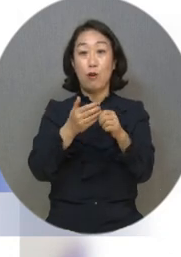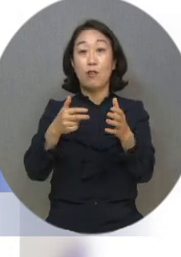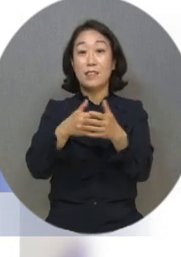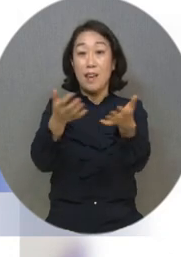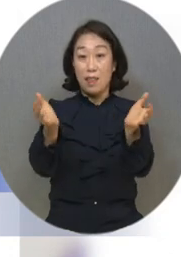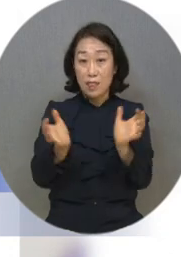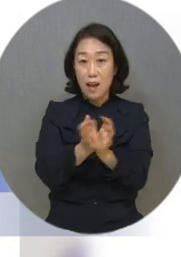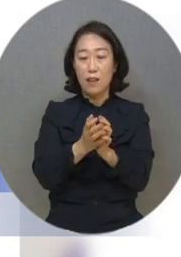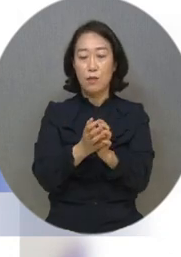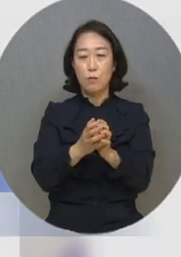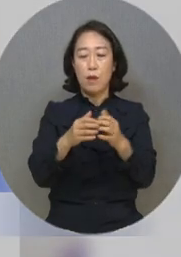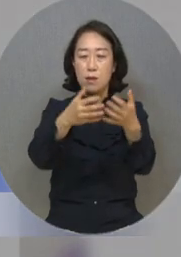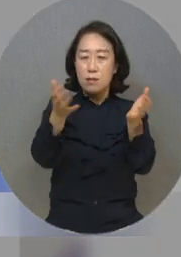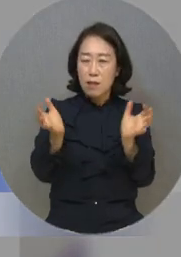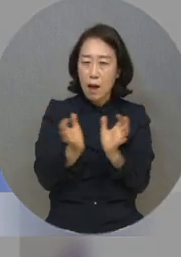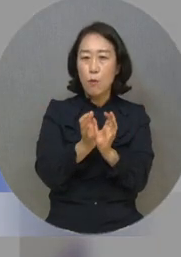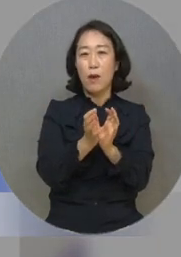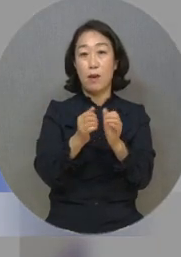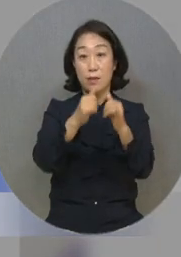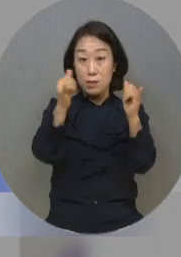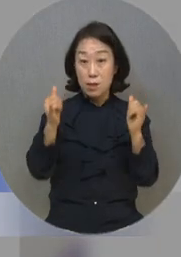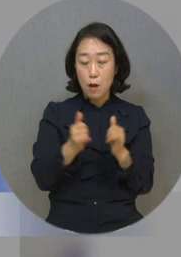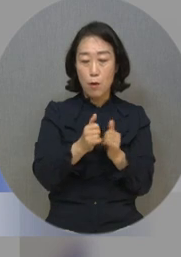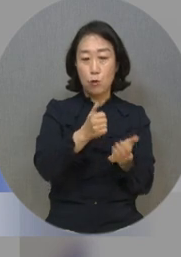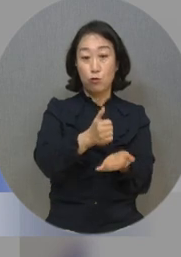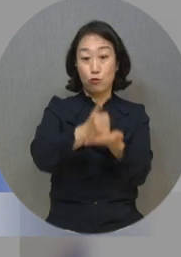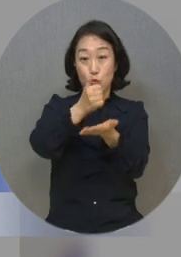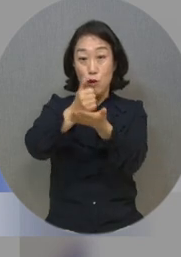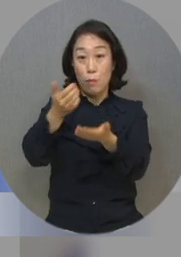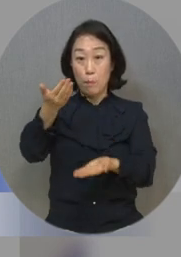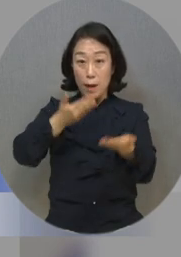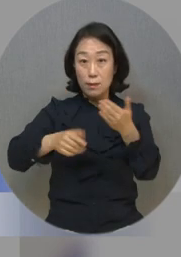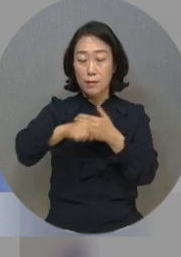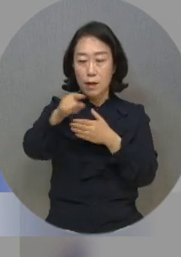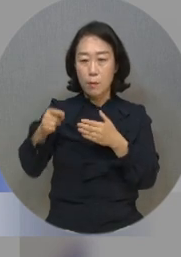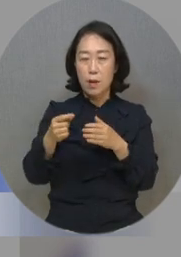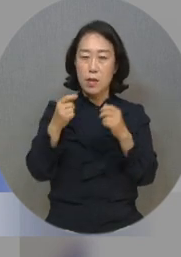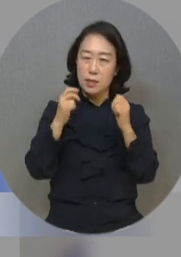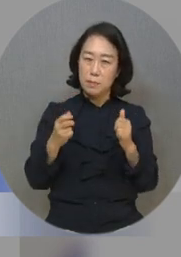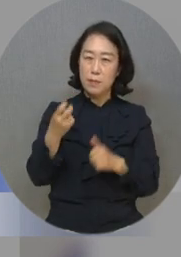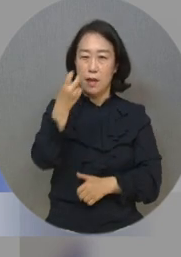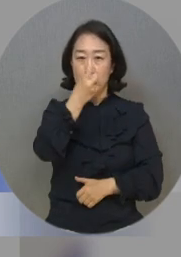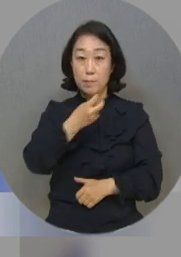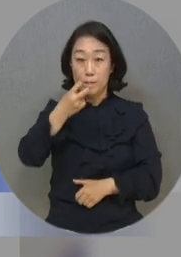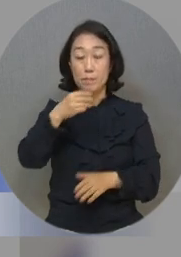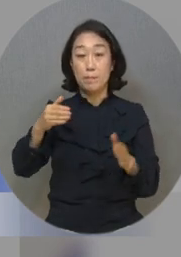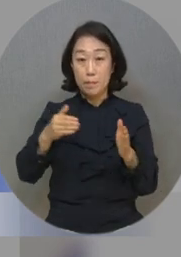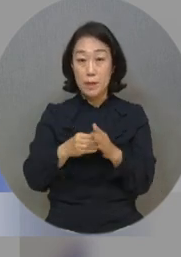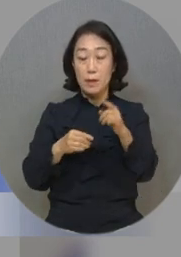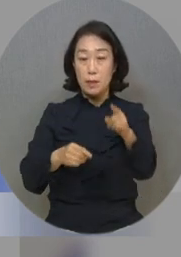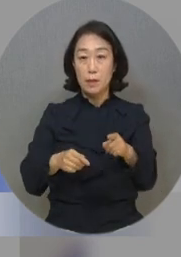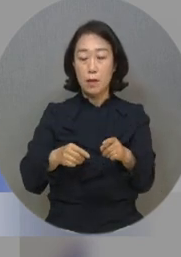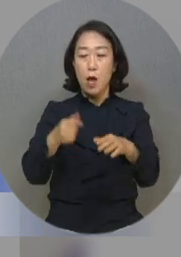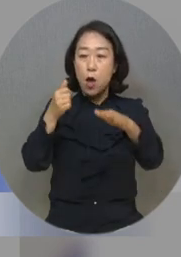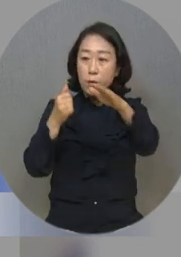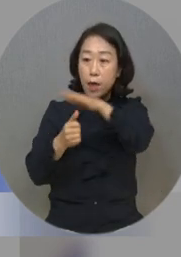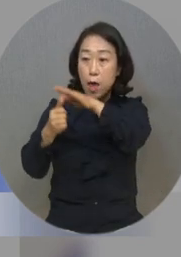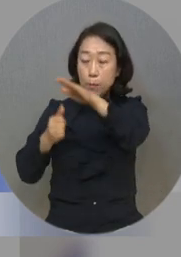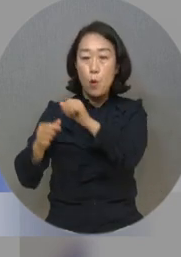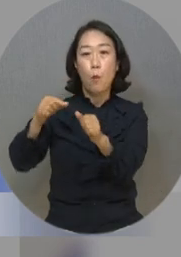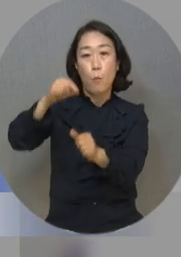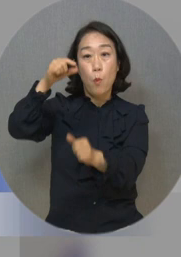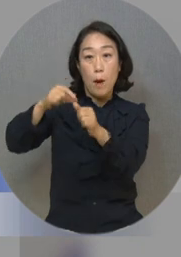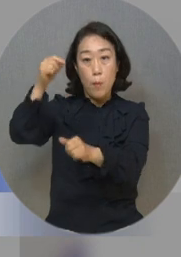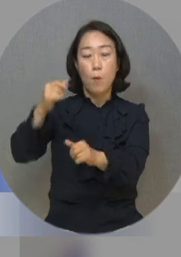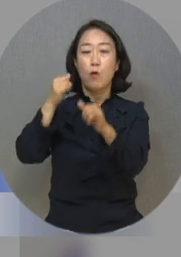사회 각계각층으로부터 추천받은 체육계 인사들을 대상으로 심사를 열고 여자 골벌 국가대표 선수단을